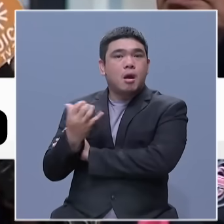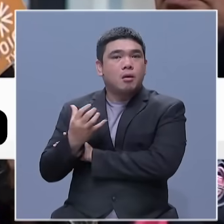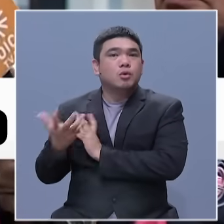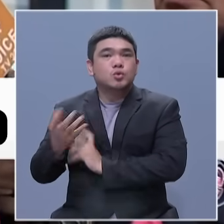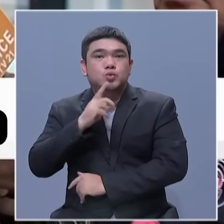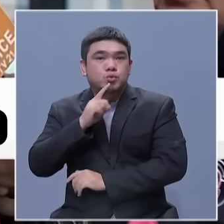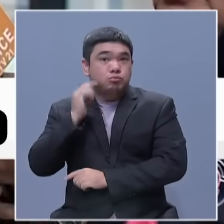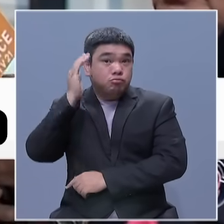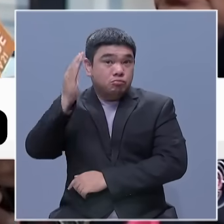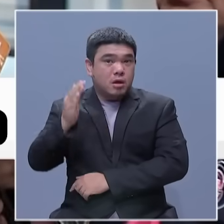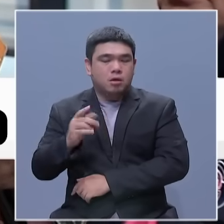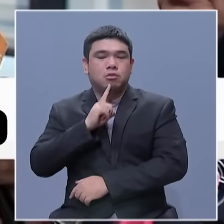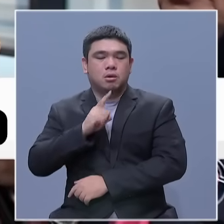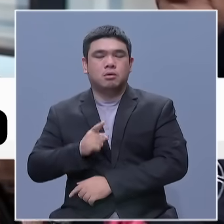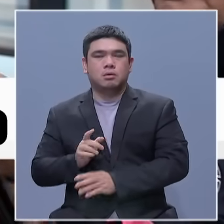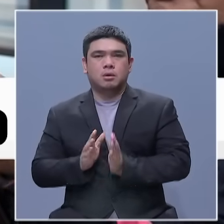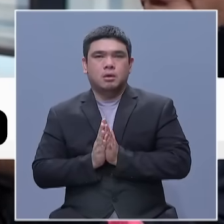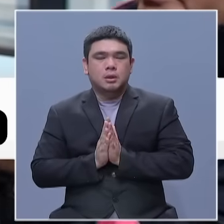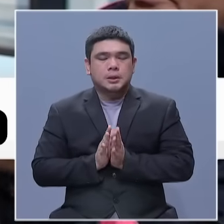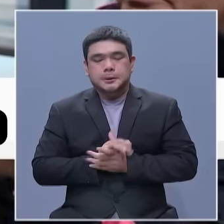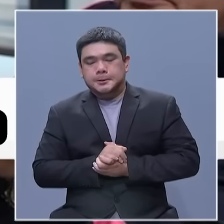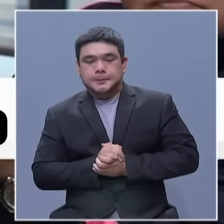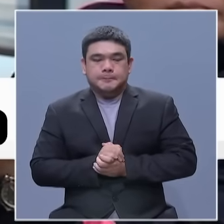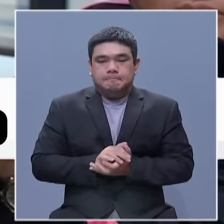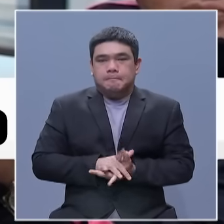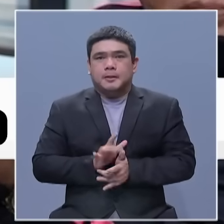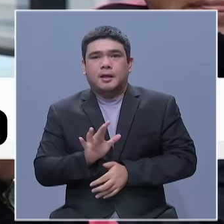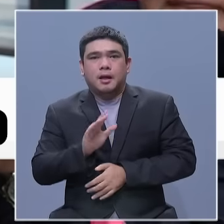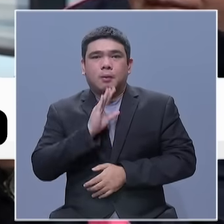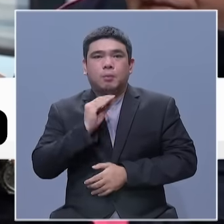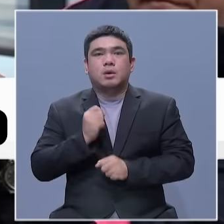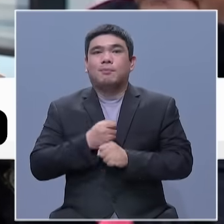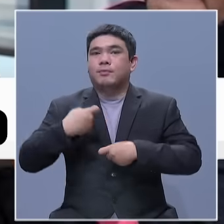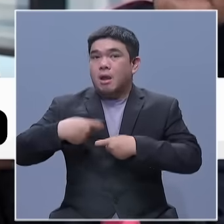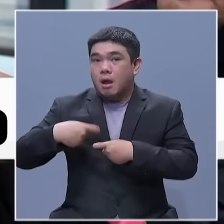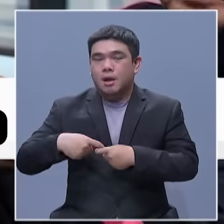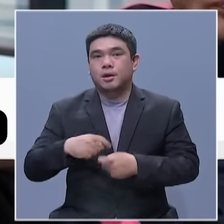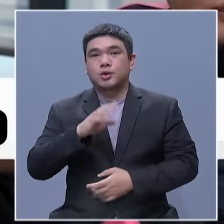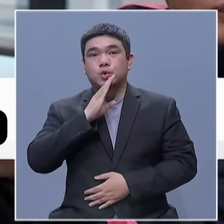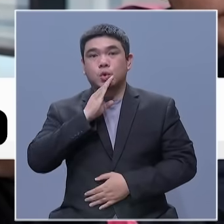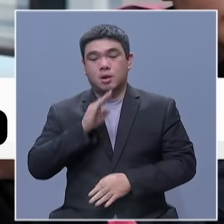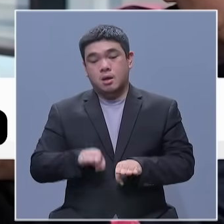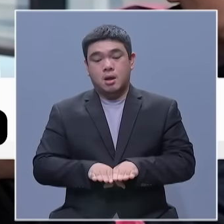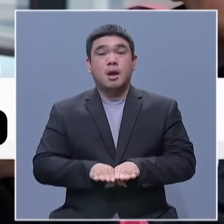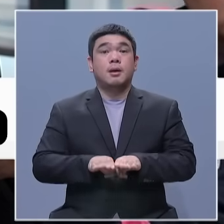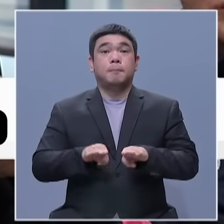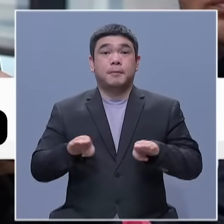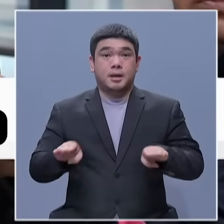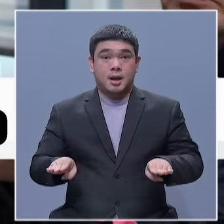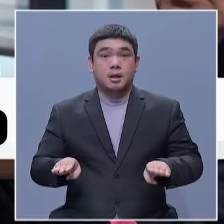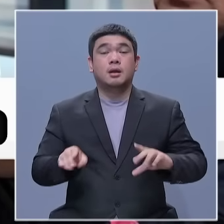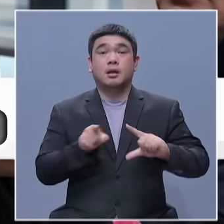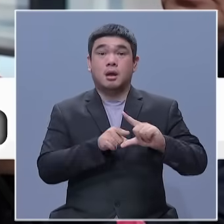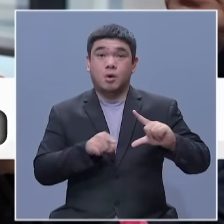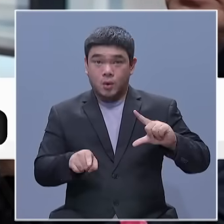าบรรดาคนในพรรคเนี่ยอูดแทบจะขยับตัวไม่ได้เลยนะ ค่ะคืออย่างคุณคริสบอกว่าถ้าวันนี้เรายึดตามมาตรฐานของก้าวไ